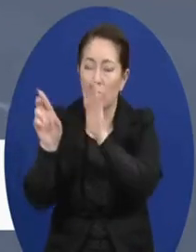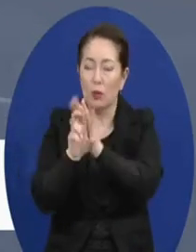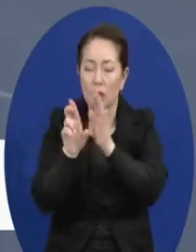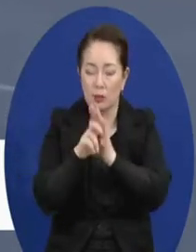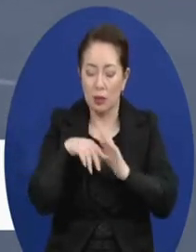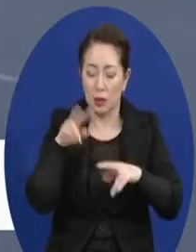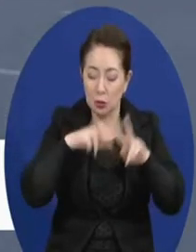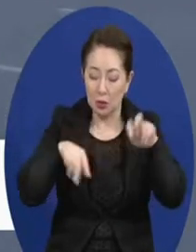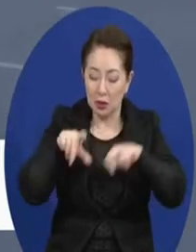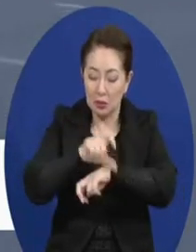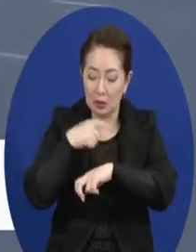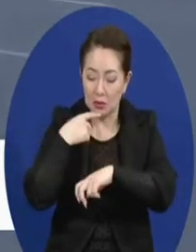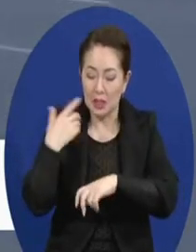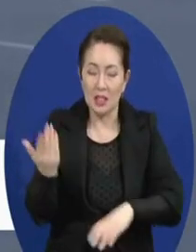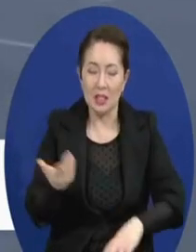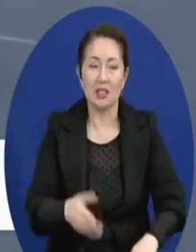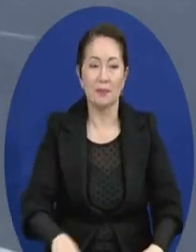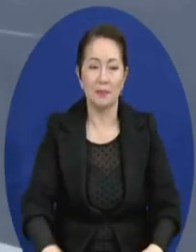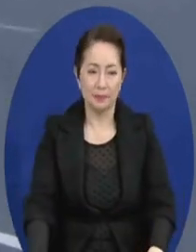гэдгийг судлаачид хэлж байна.